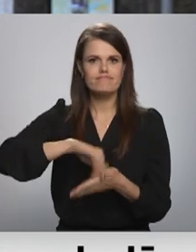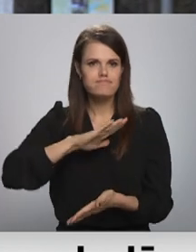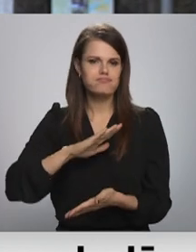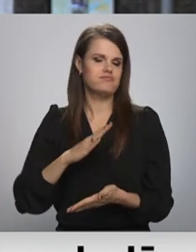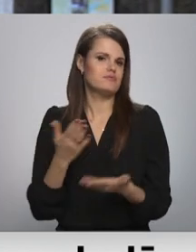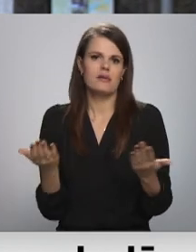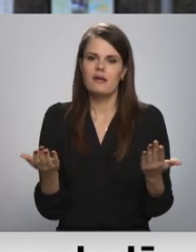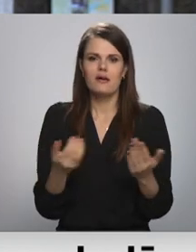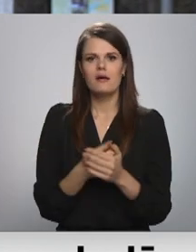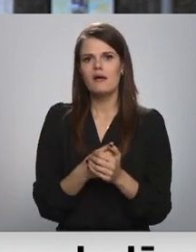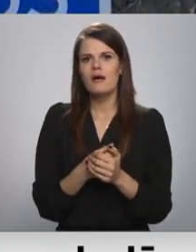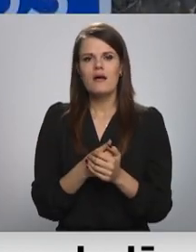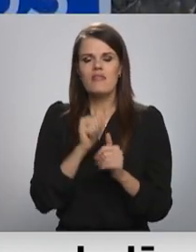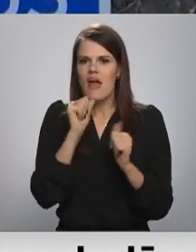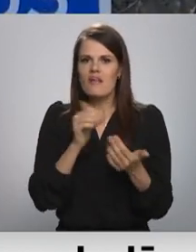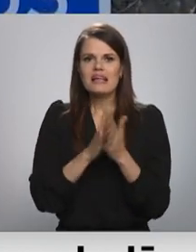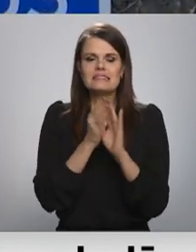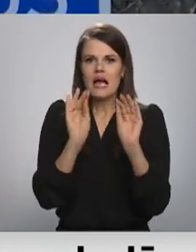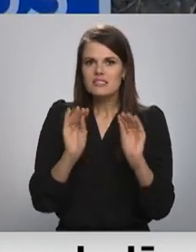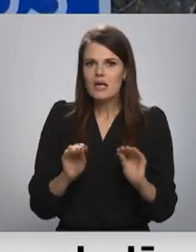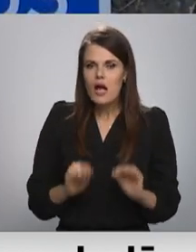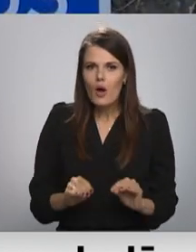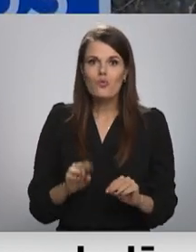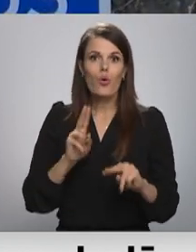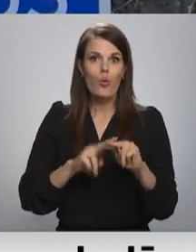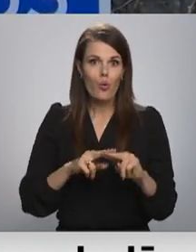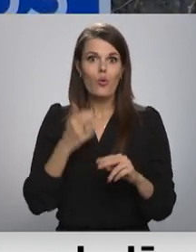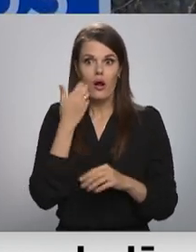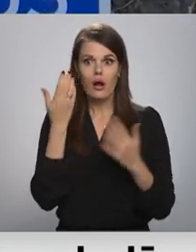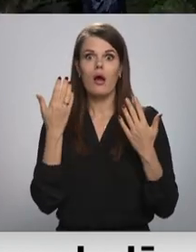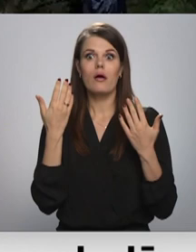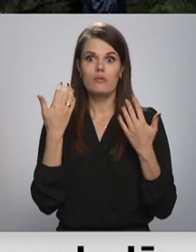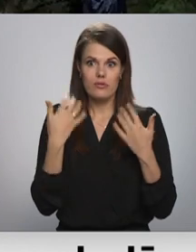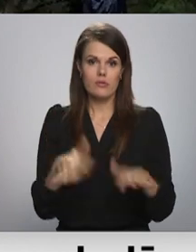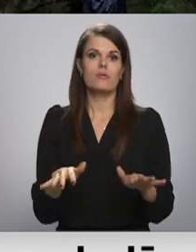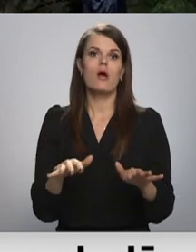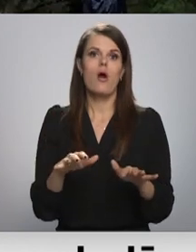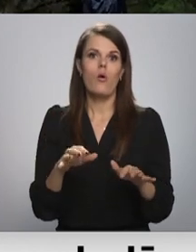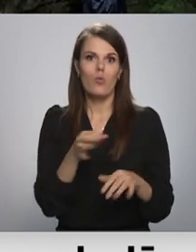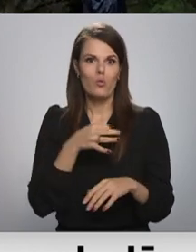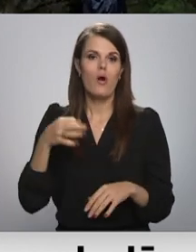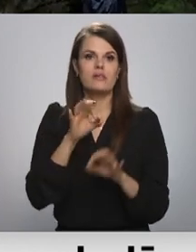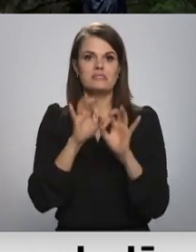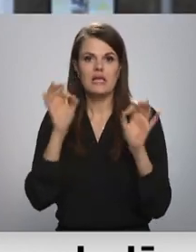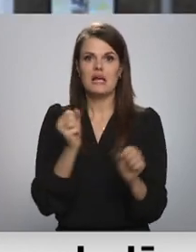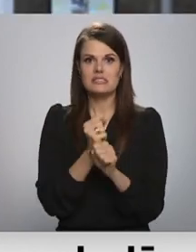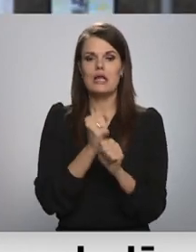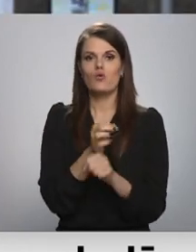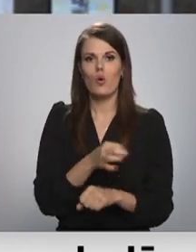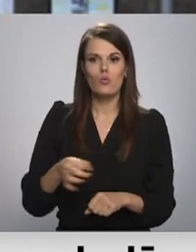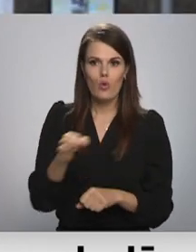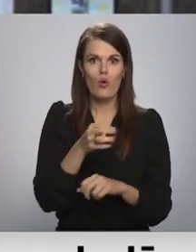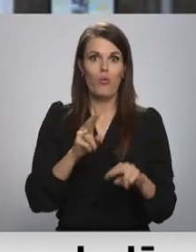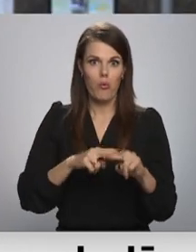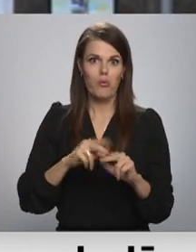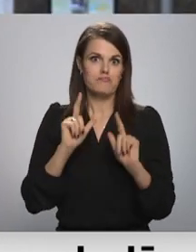nesagoja saskaņot. Un tad, kad jau izsludināju un apsavīnināju nūvots, jau sokas rodot nūvots, tad jūs klausījām